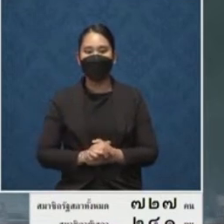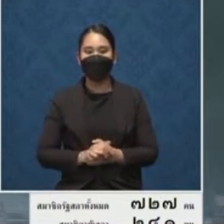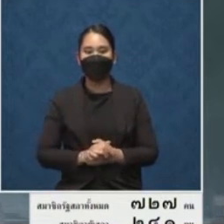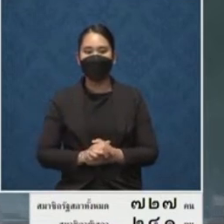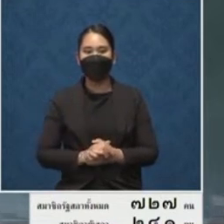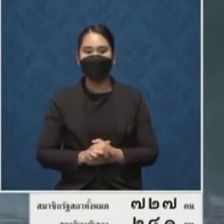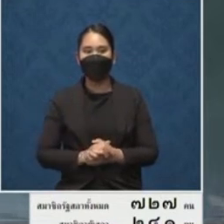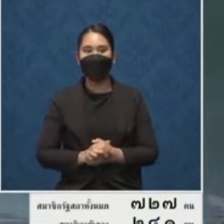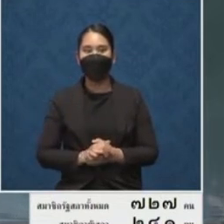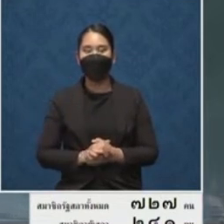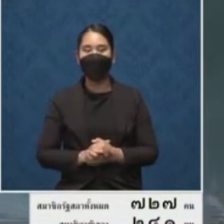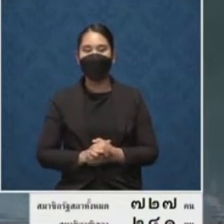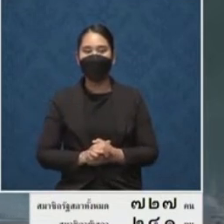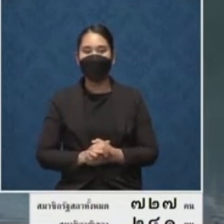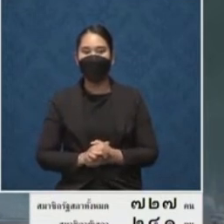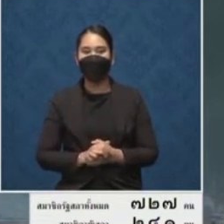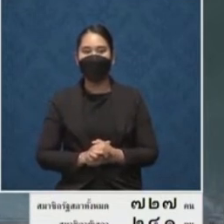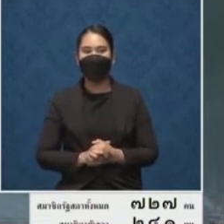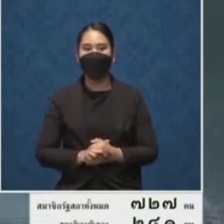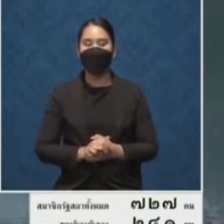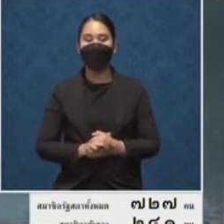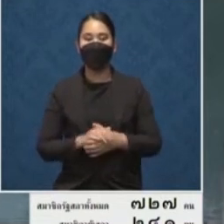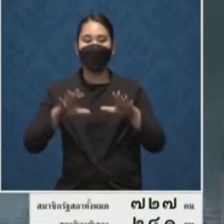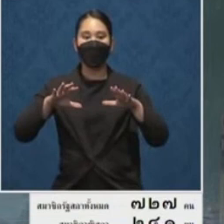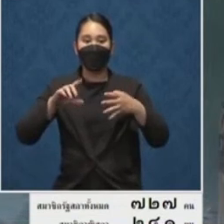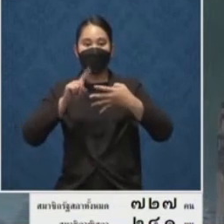701นายอัศวินวิภูสิริ